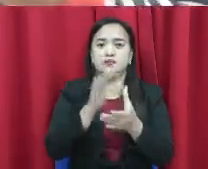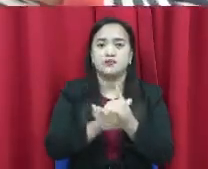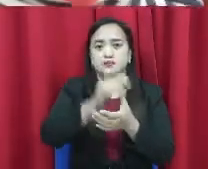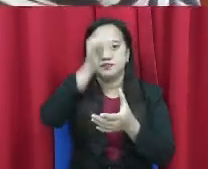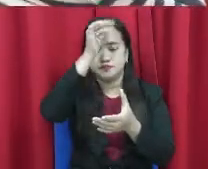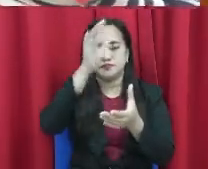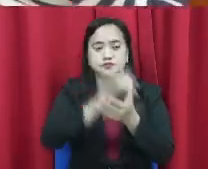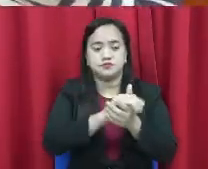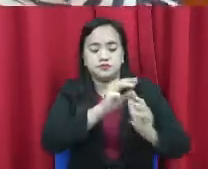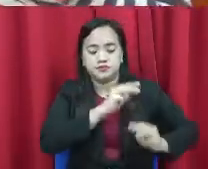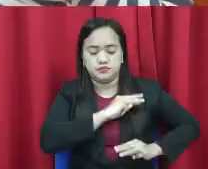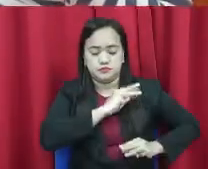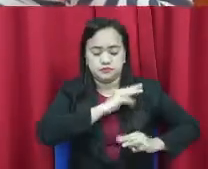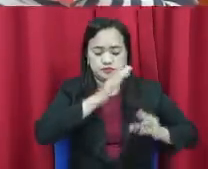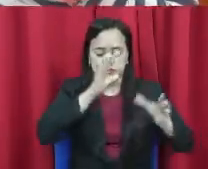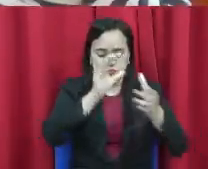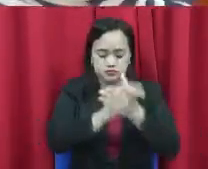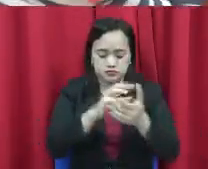wife